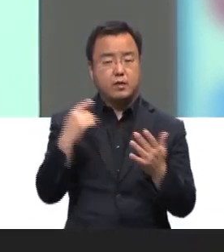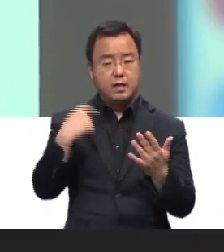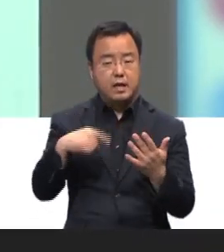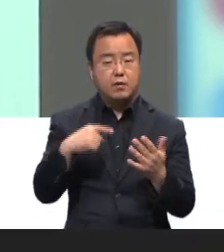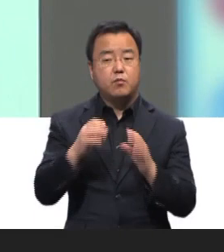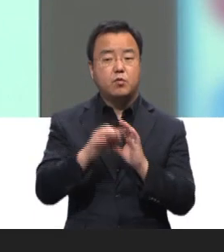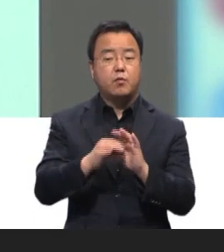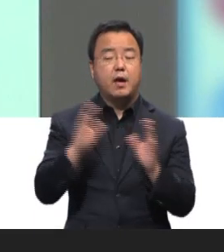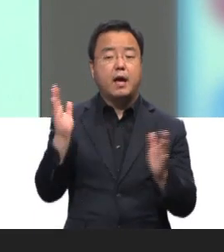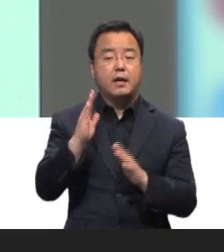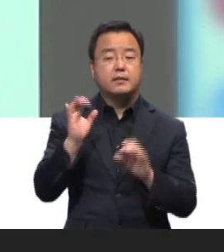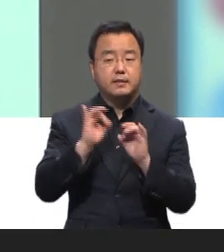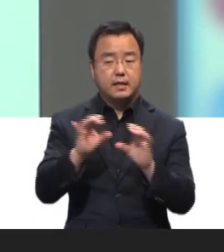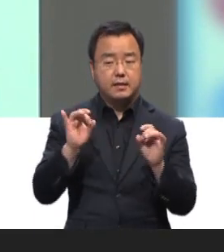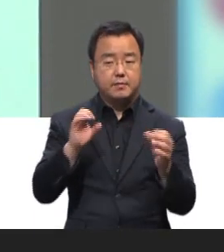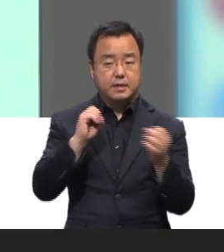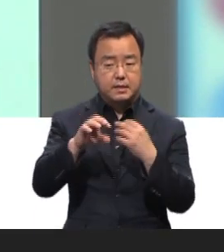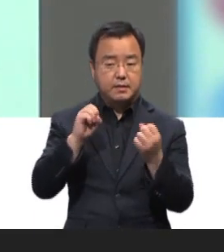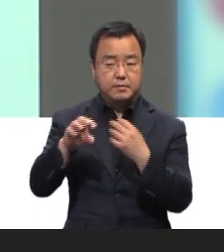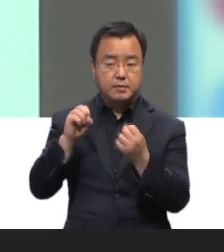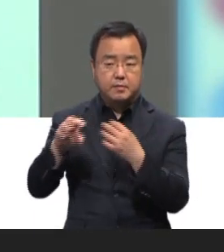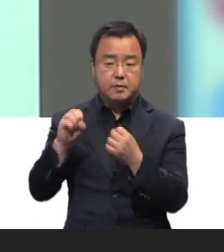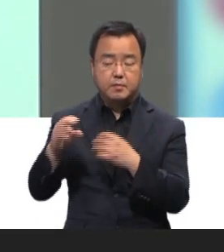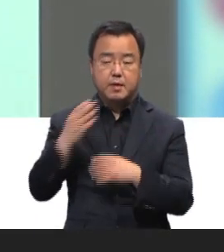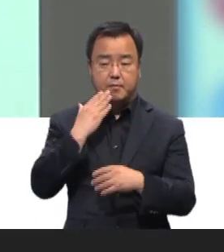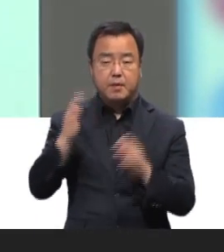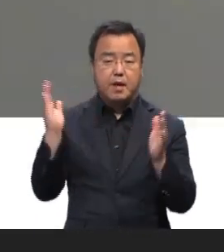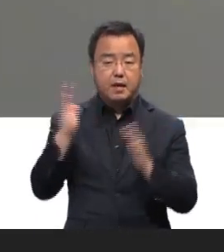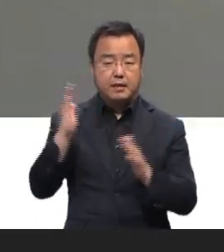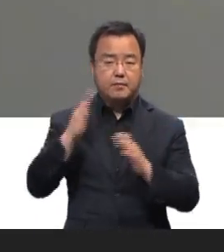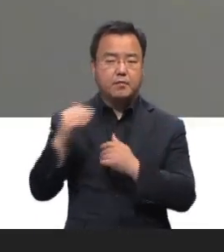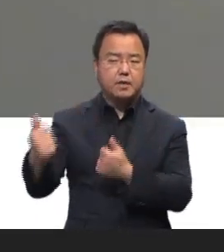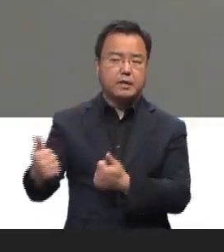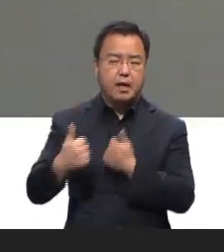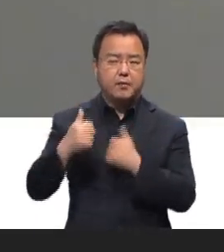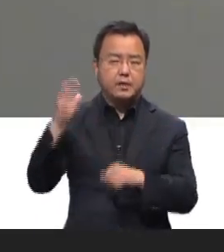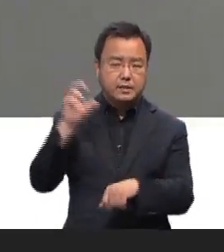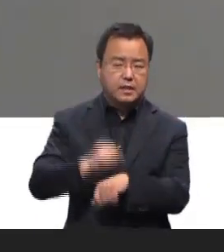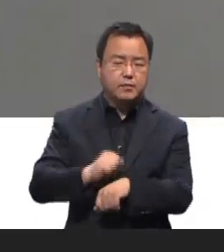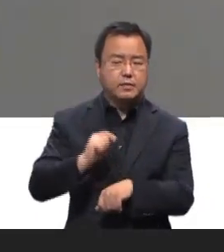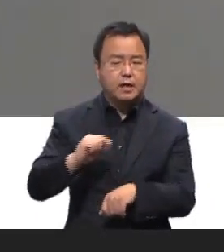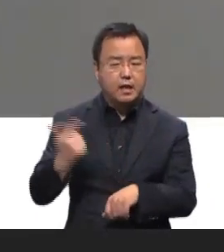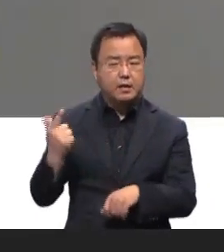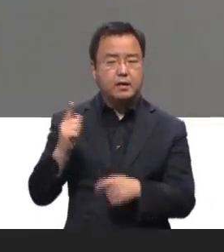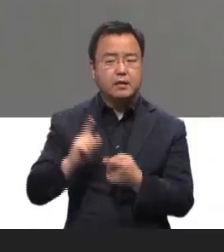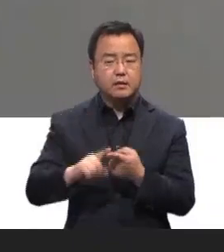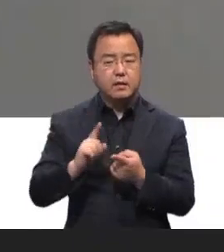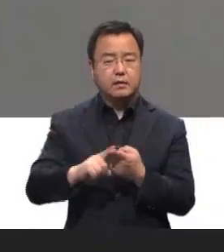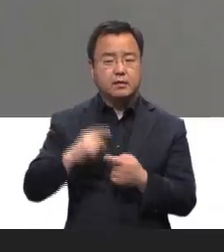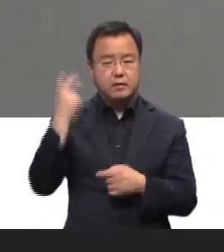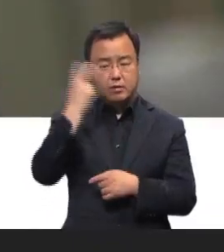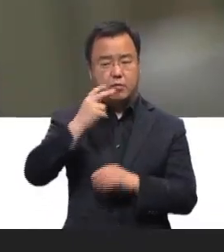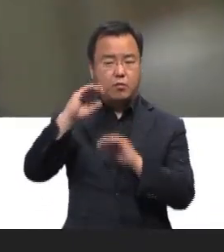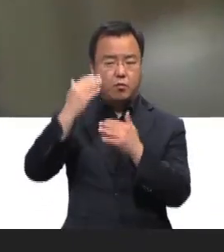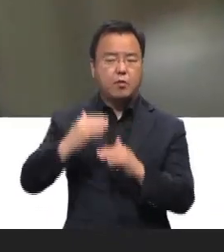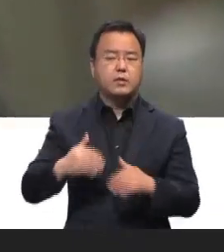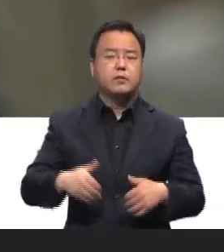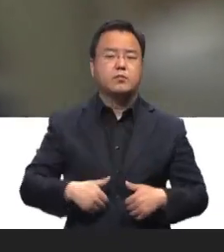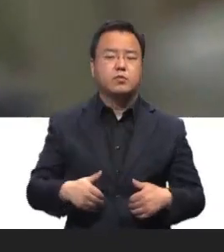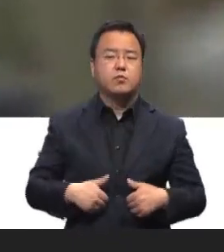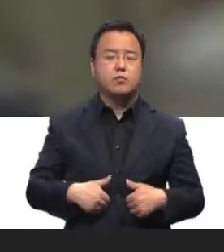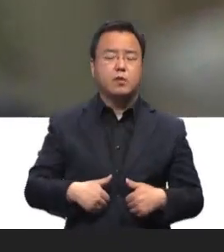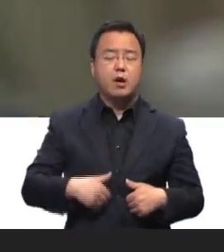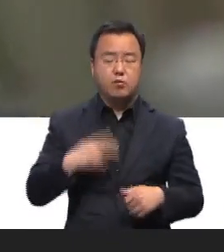명에게 피드백을 줄 수 있다는 점 학생들이 수업을 따라오고 있는지 를 계속해서 체크해 나가는 과정이 꼭 필요하다는 점이 인